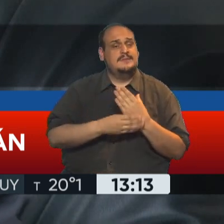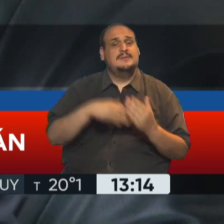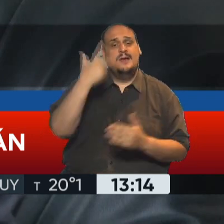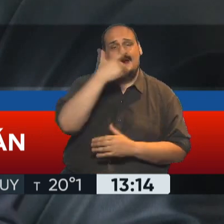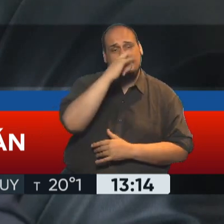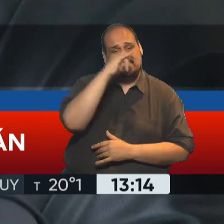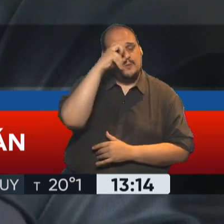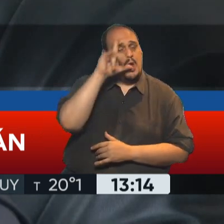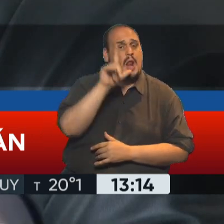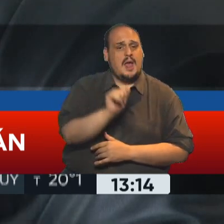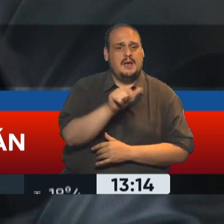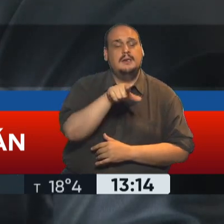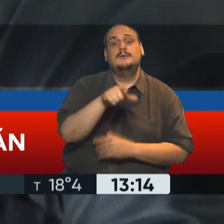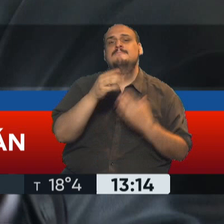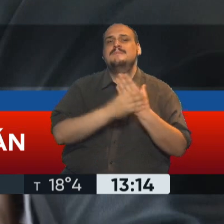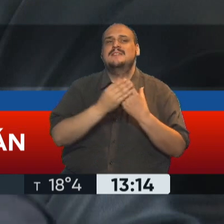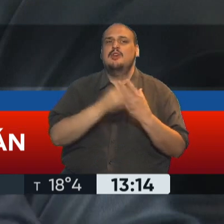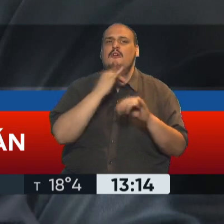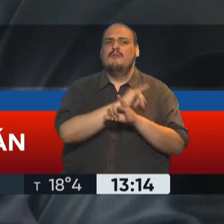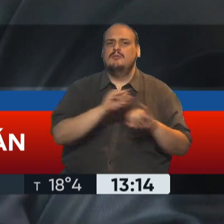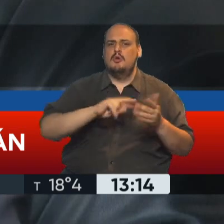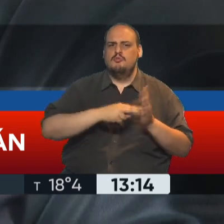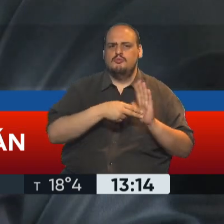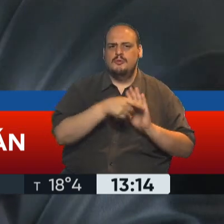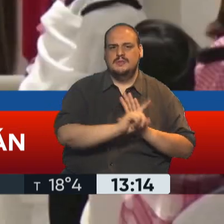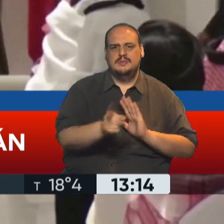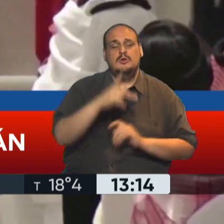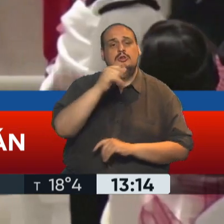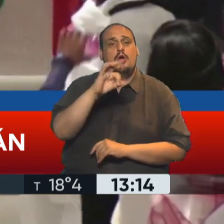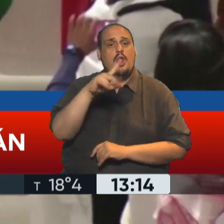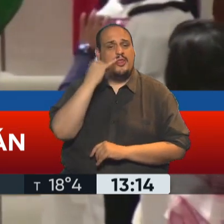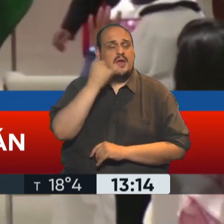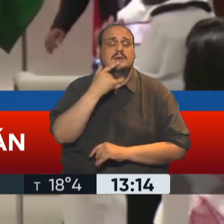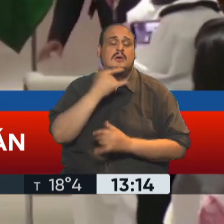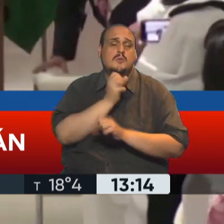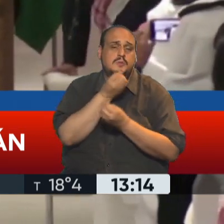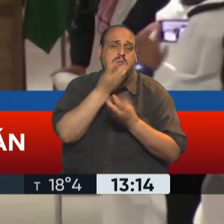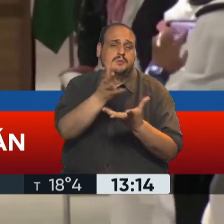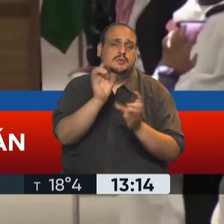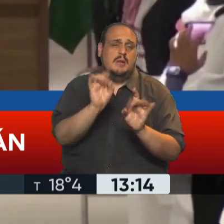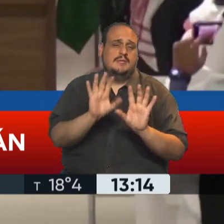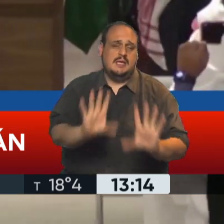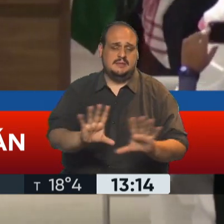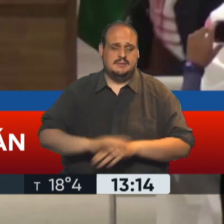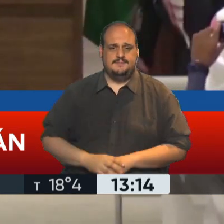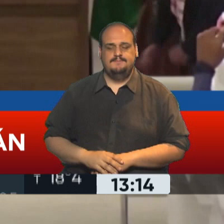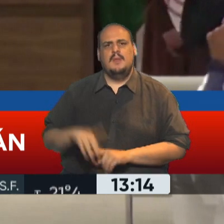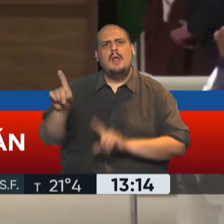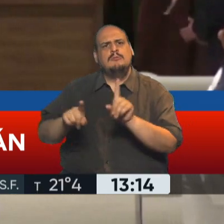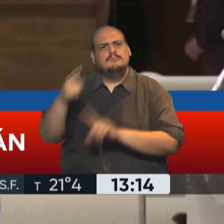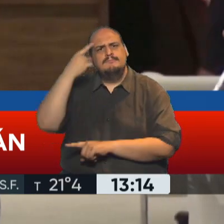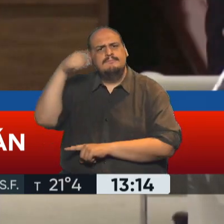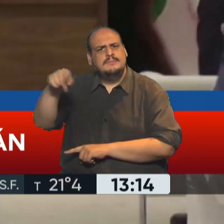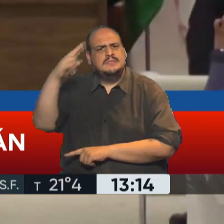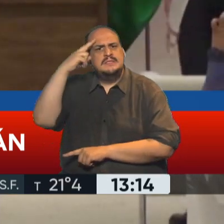رداحي المشكلة، جورج رداحي شعل المشكلة مثل كان هو. Algunos analistas creen que los saudíes usaron